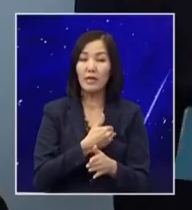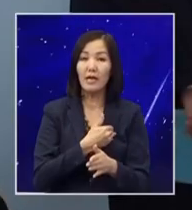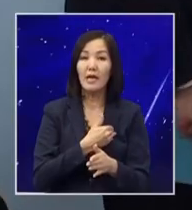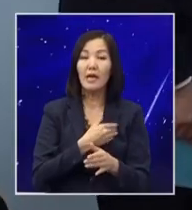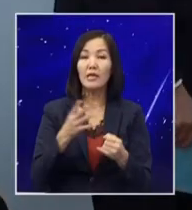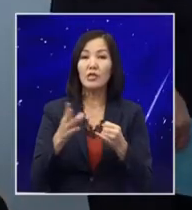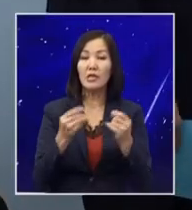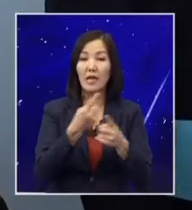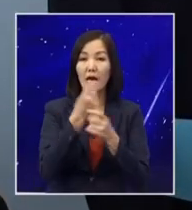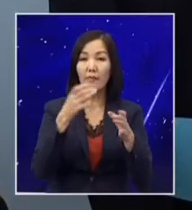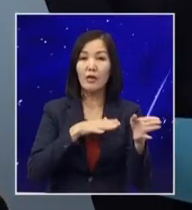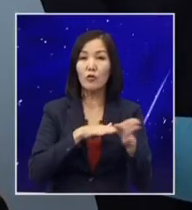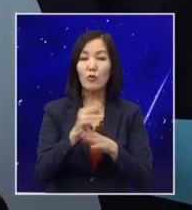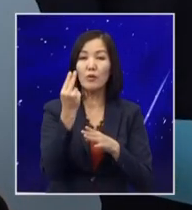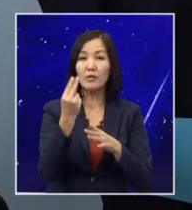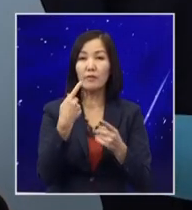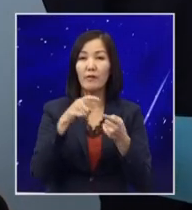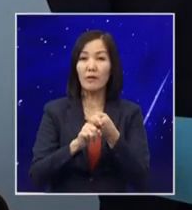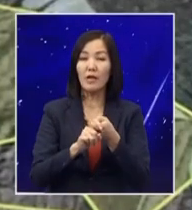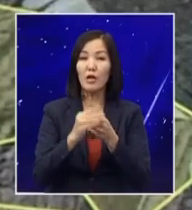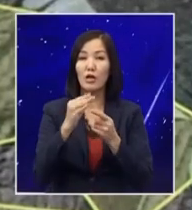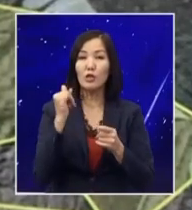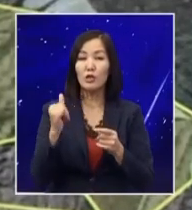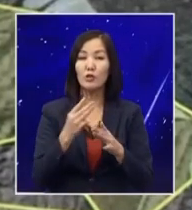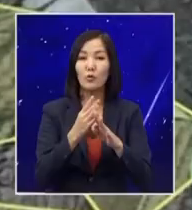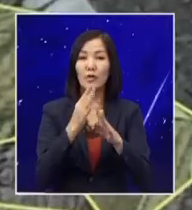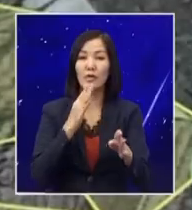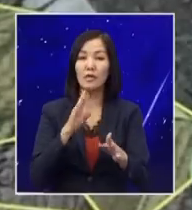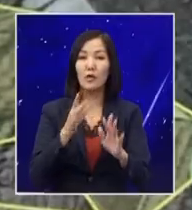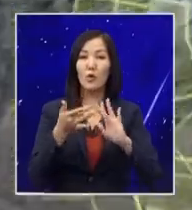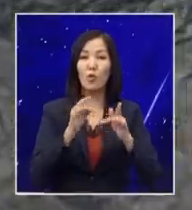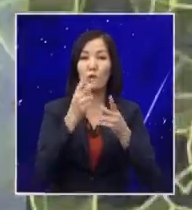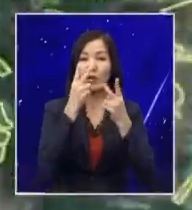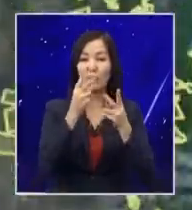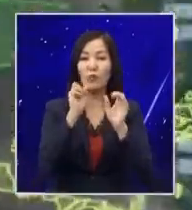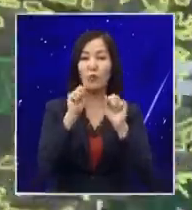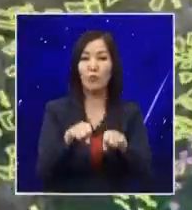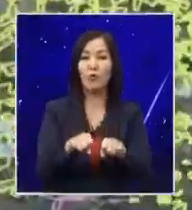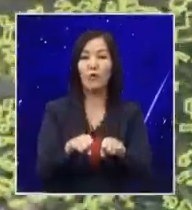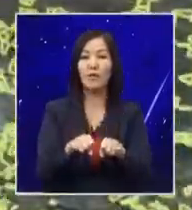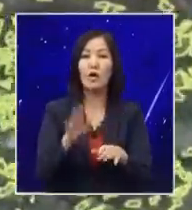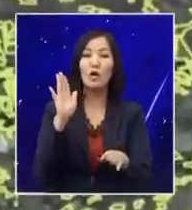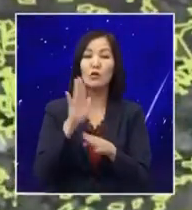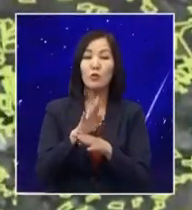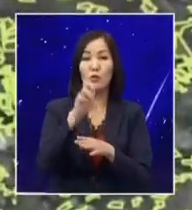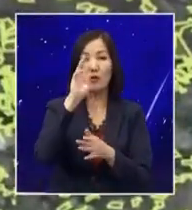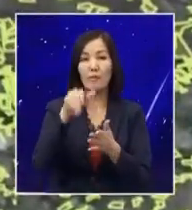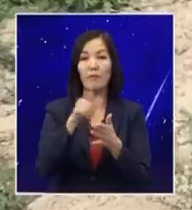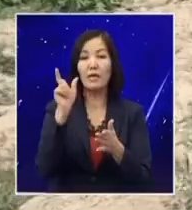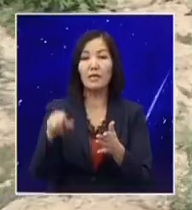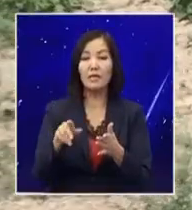жер ақпараттары толықтай цифрландырылса, жетісулықтар кезегін онлайн көре алатын болады. Жолдауда мемлекет басшысы